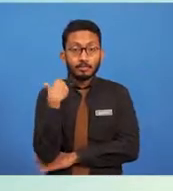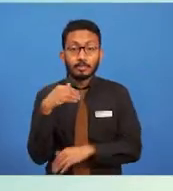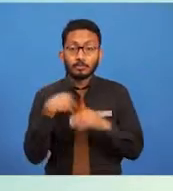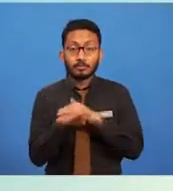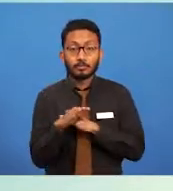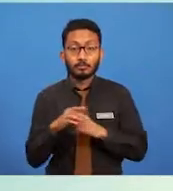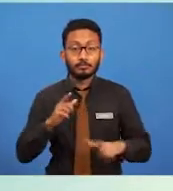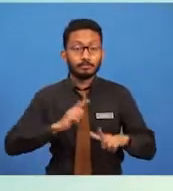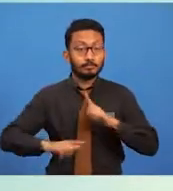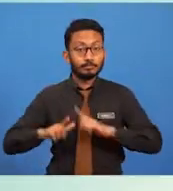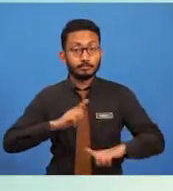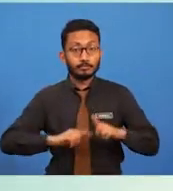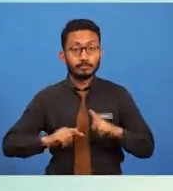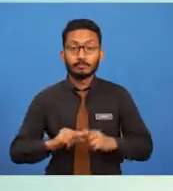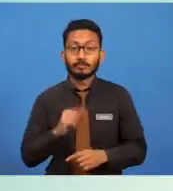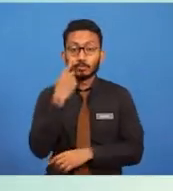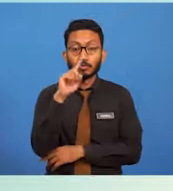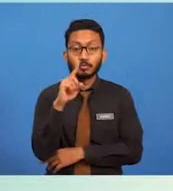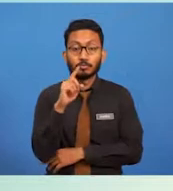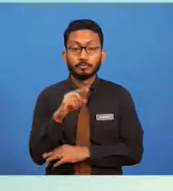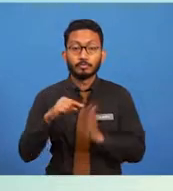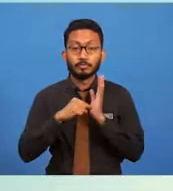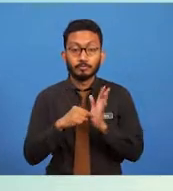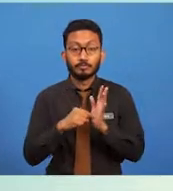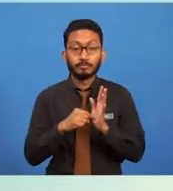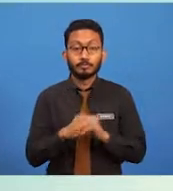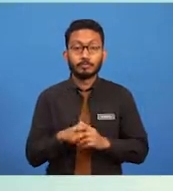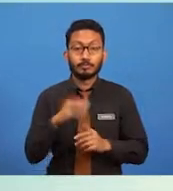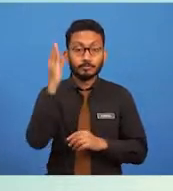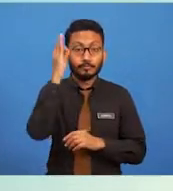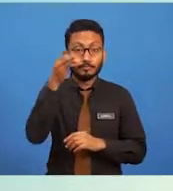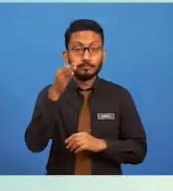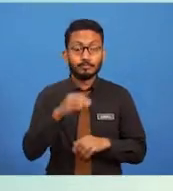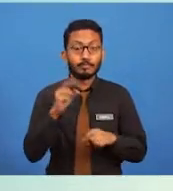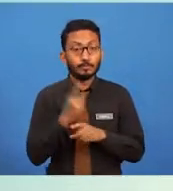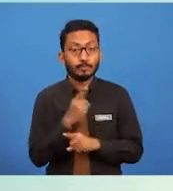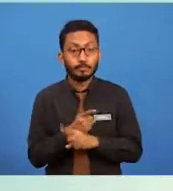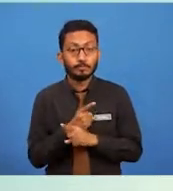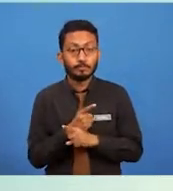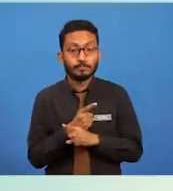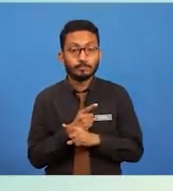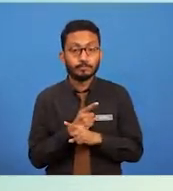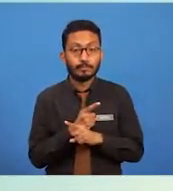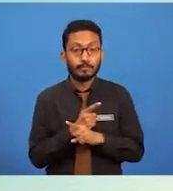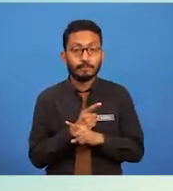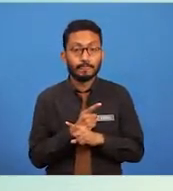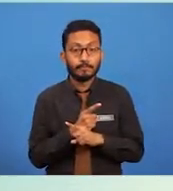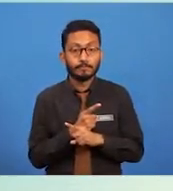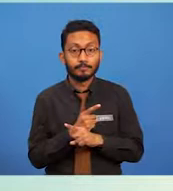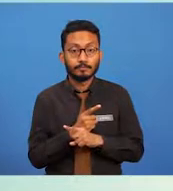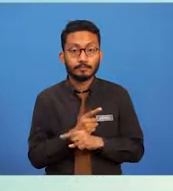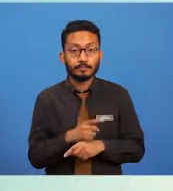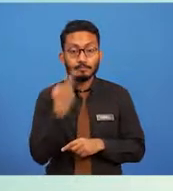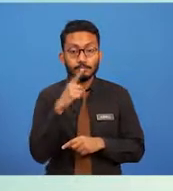bagi menunjukkan sifat sebenar asid. Tetapi, kita sering gunakan ion hidrogen